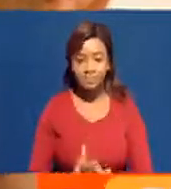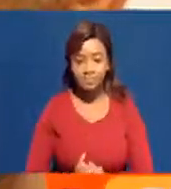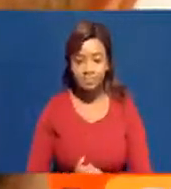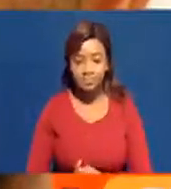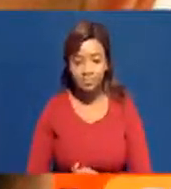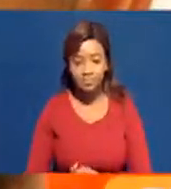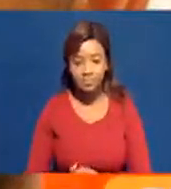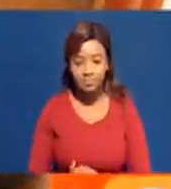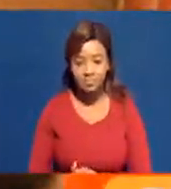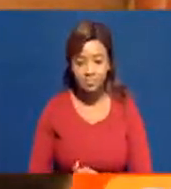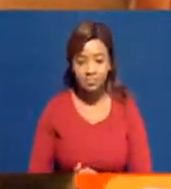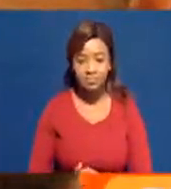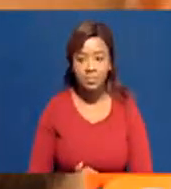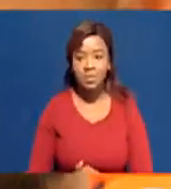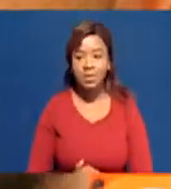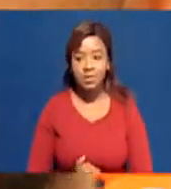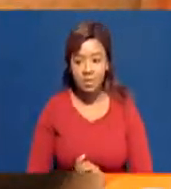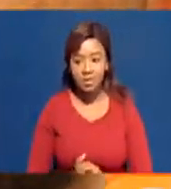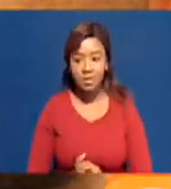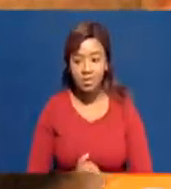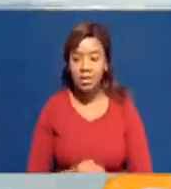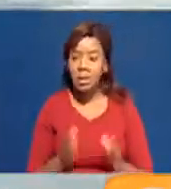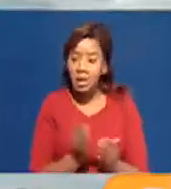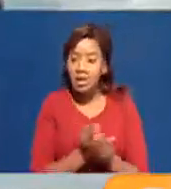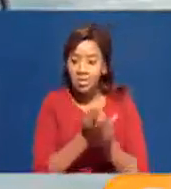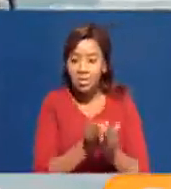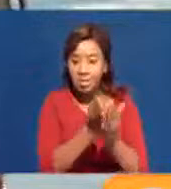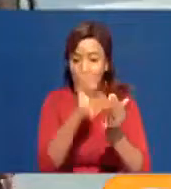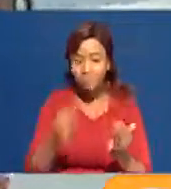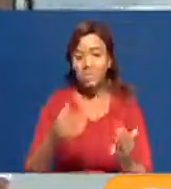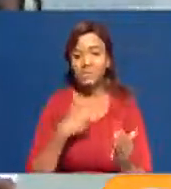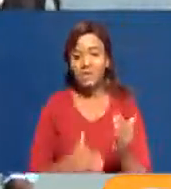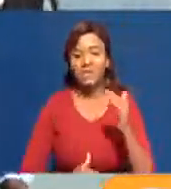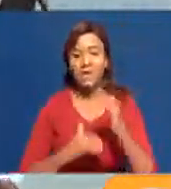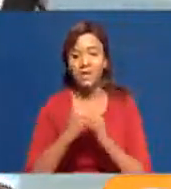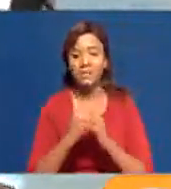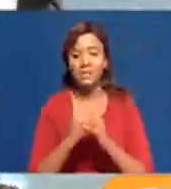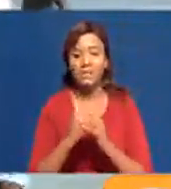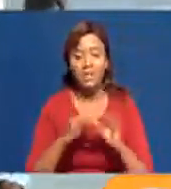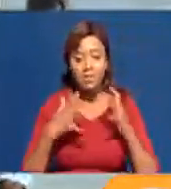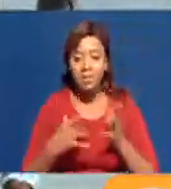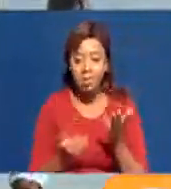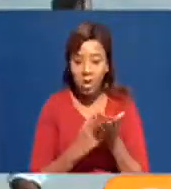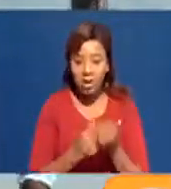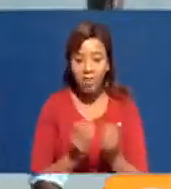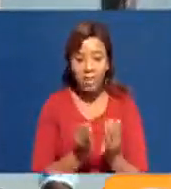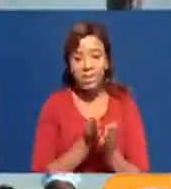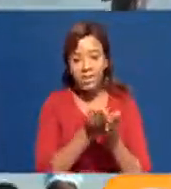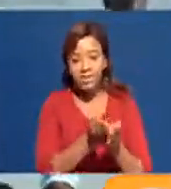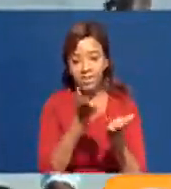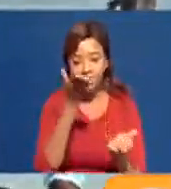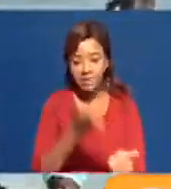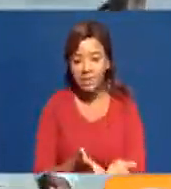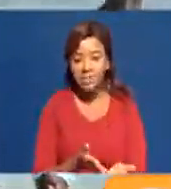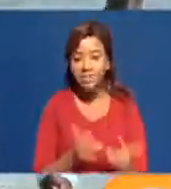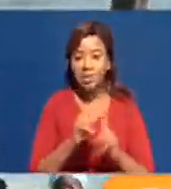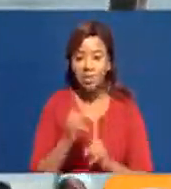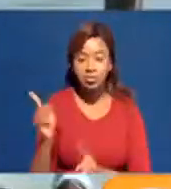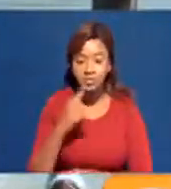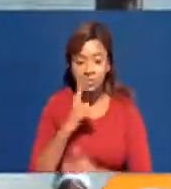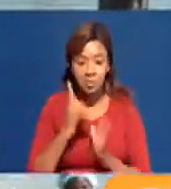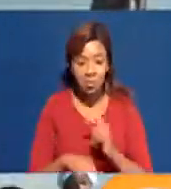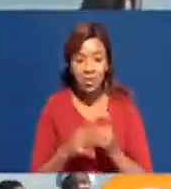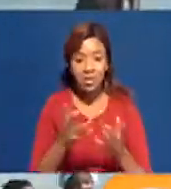boat. Limited people should enter the boats. Aidha, wanadai kuitisha msaada kwa zaidi ya dakika